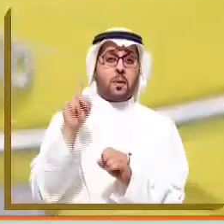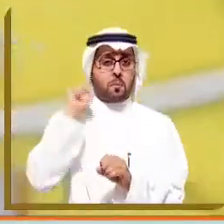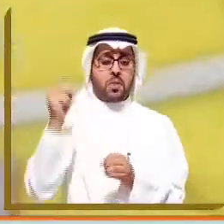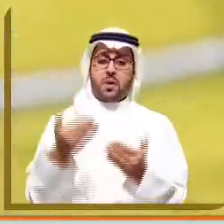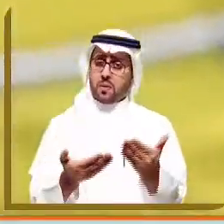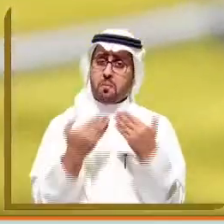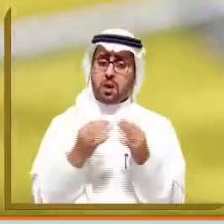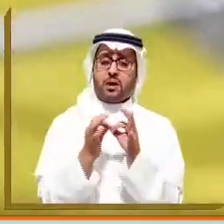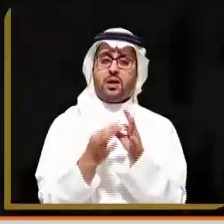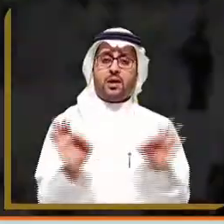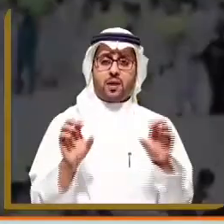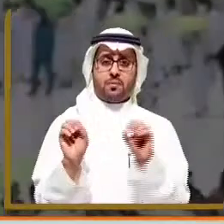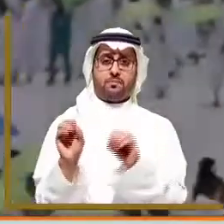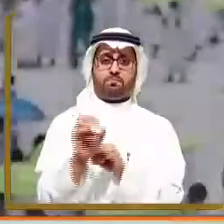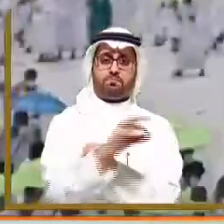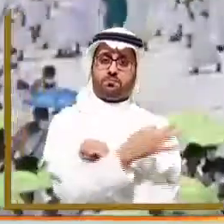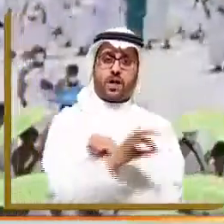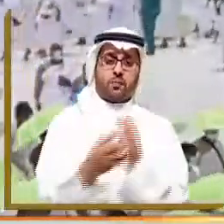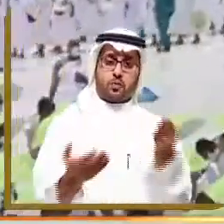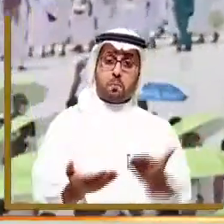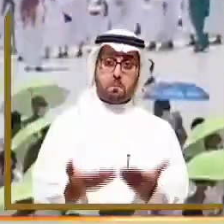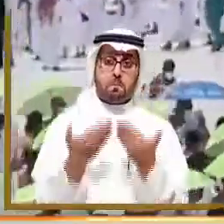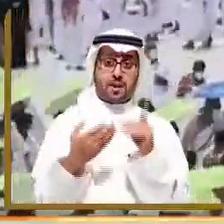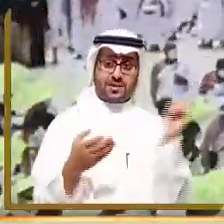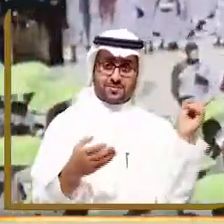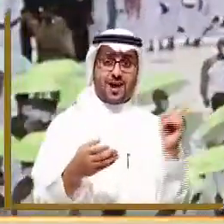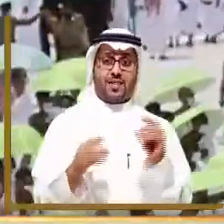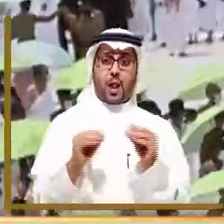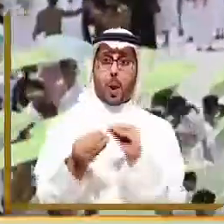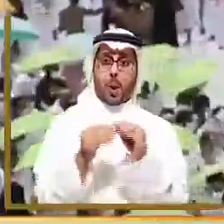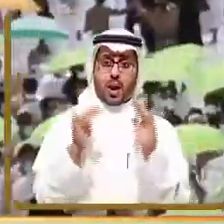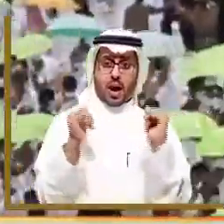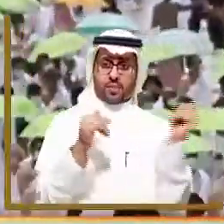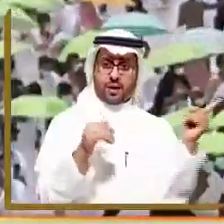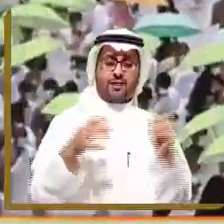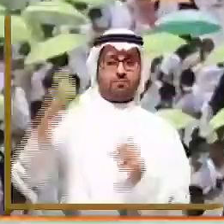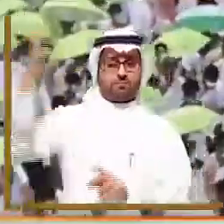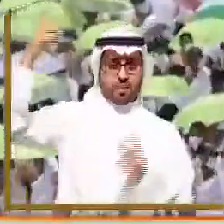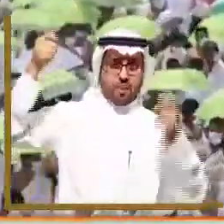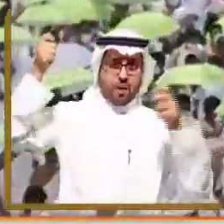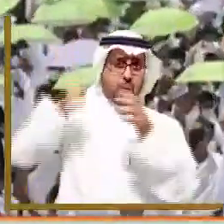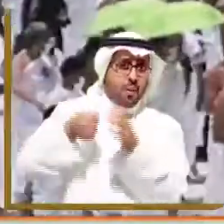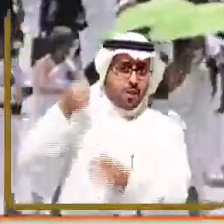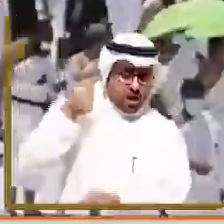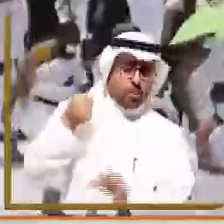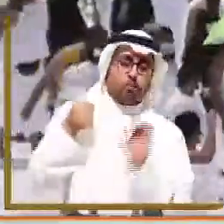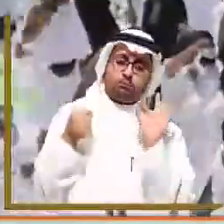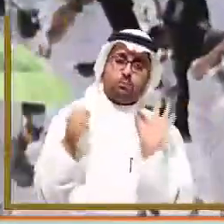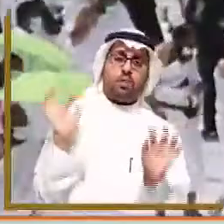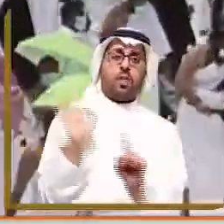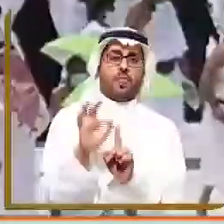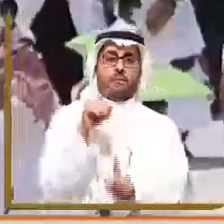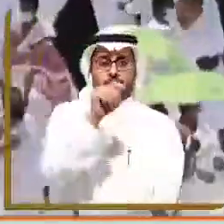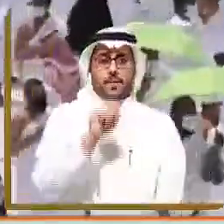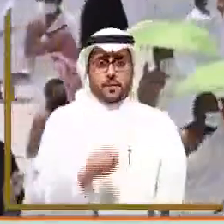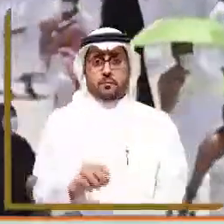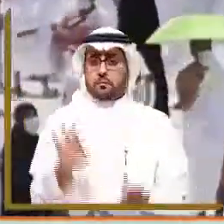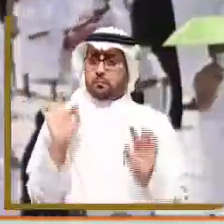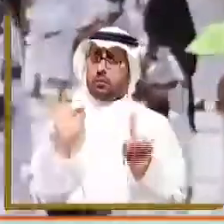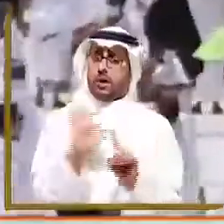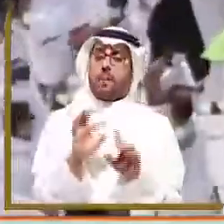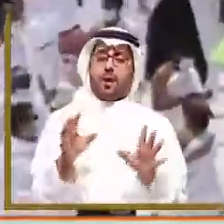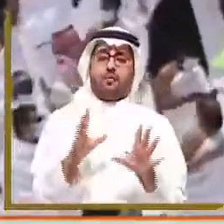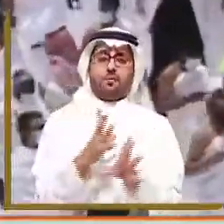تؤكد أهمية الحرص على سلامة وصحة ضيوف الرحمن من المعتمرين والزائرين، كما تهدف إلى حماية المعتمرين من